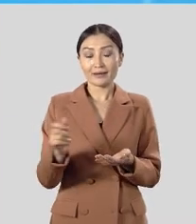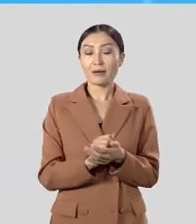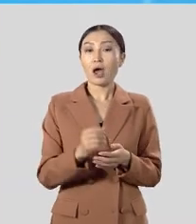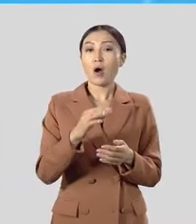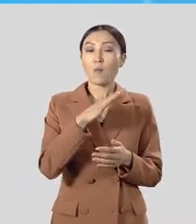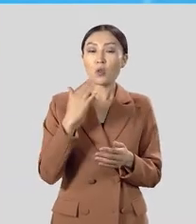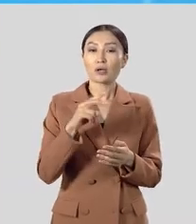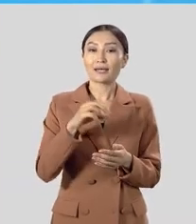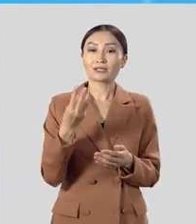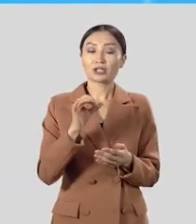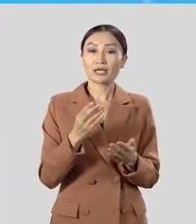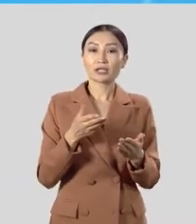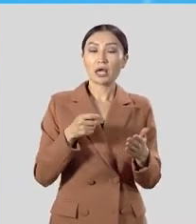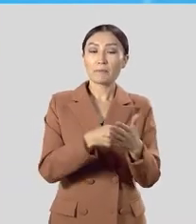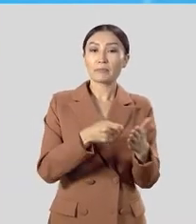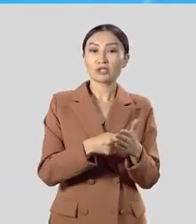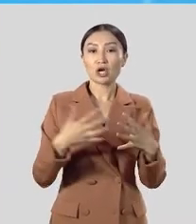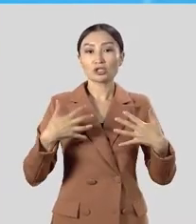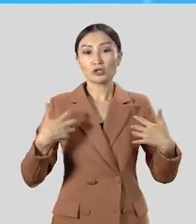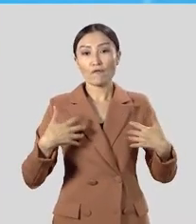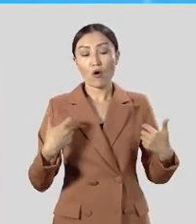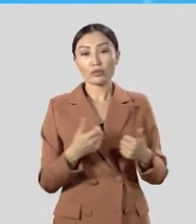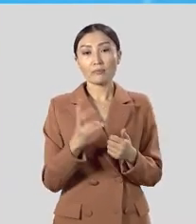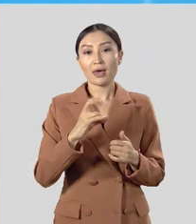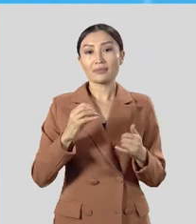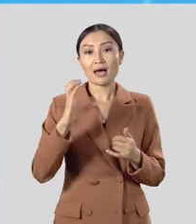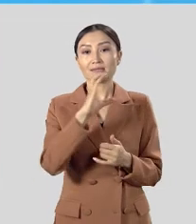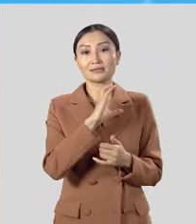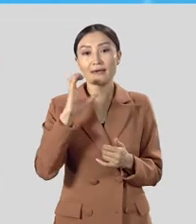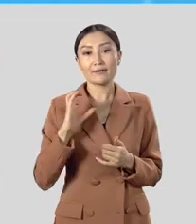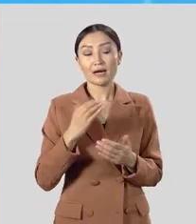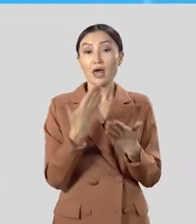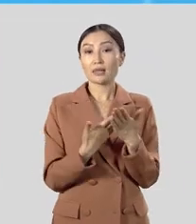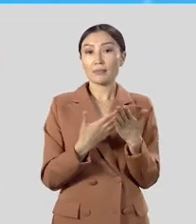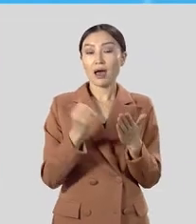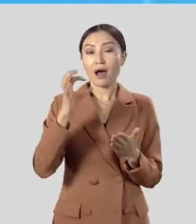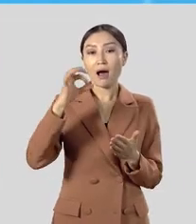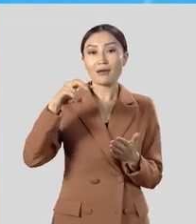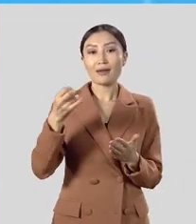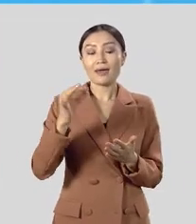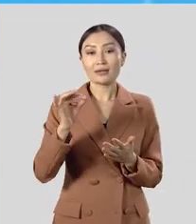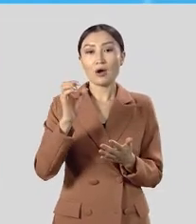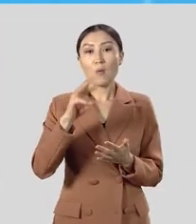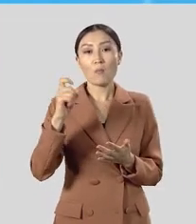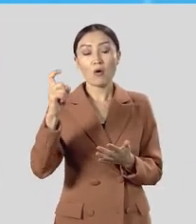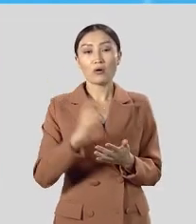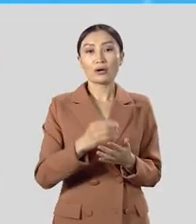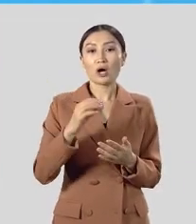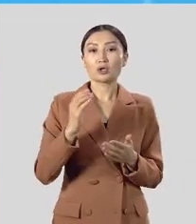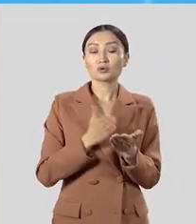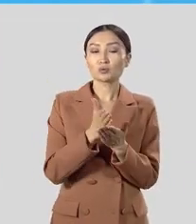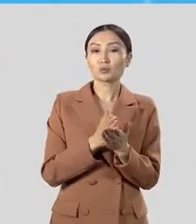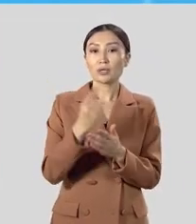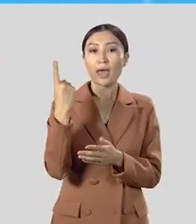лишайники служат пищей животным, обитающим на севере. Например, оленей мох или ягель